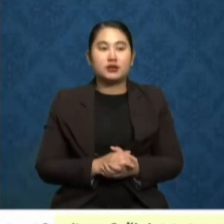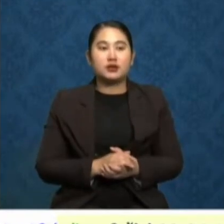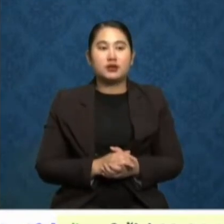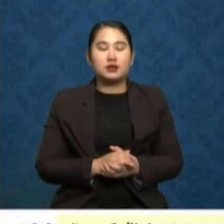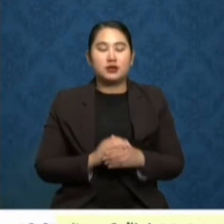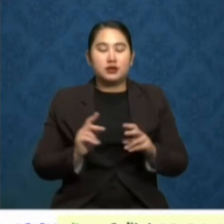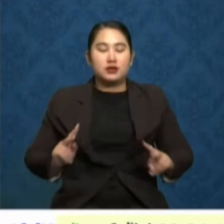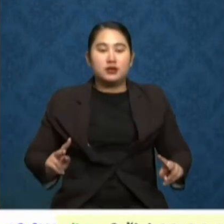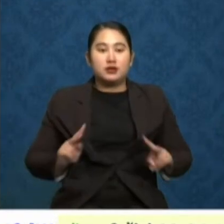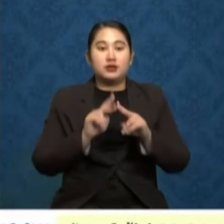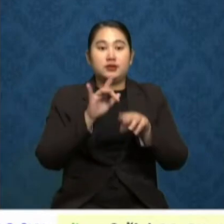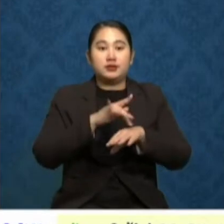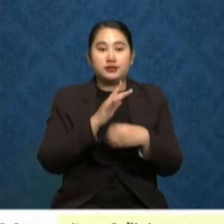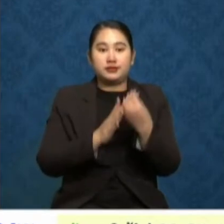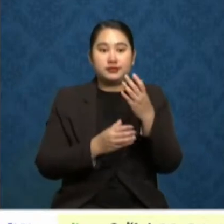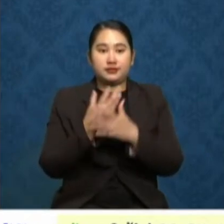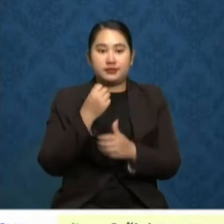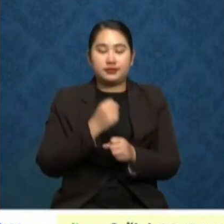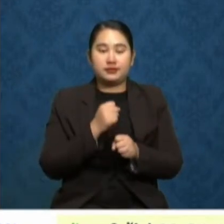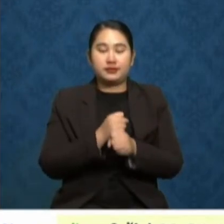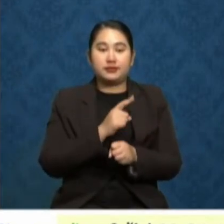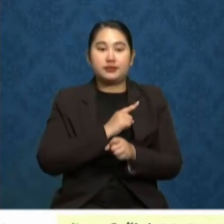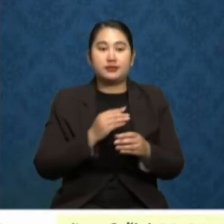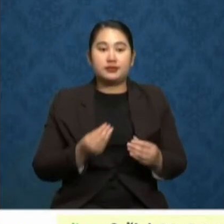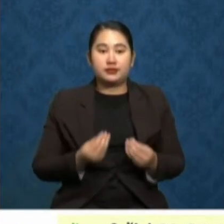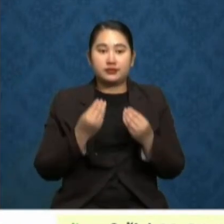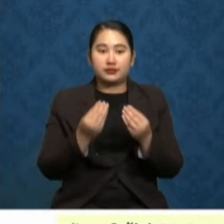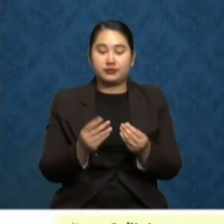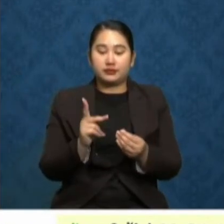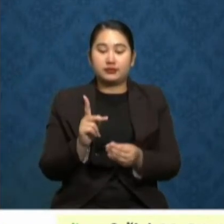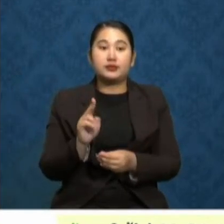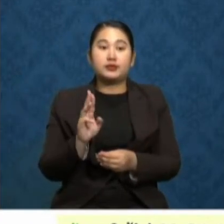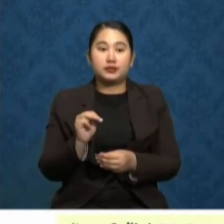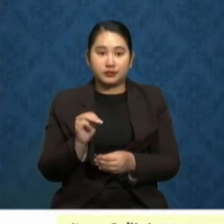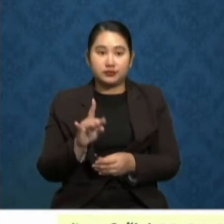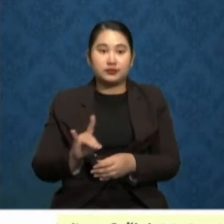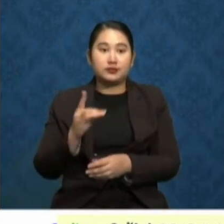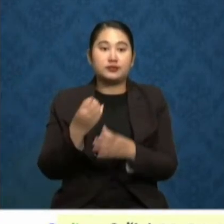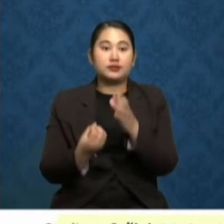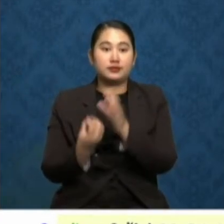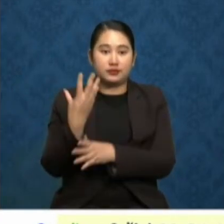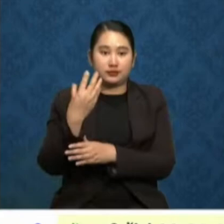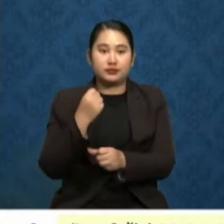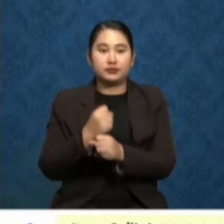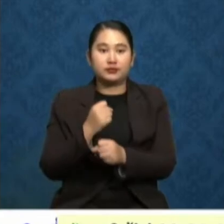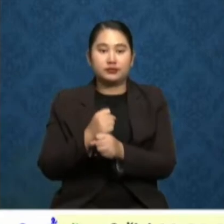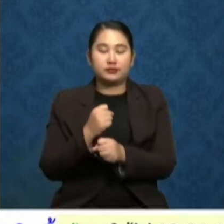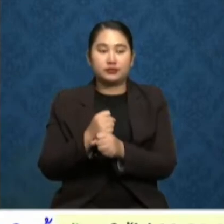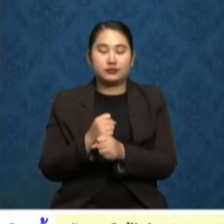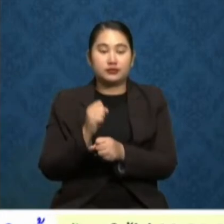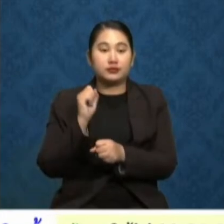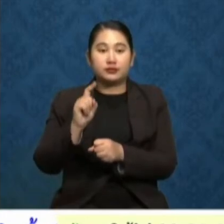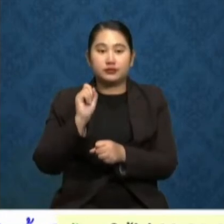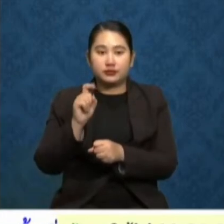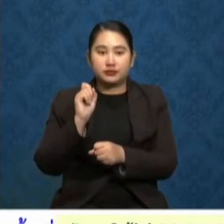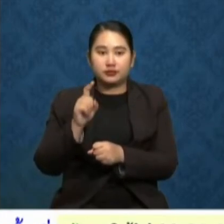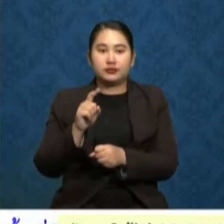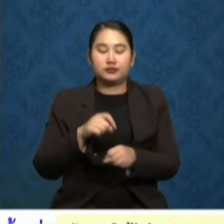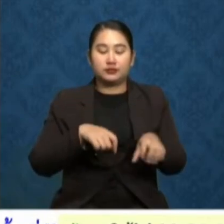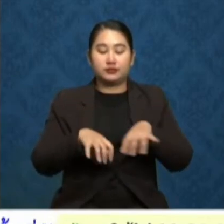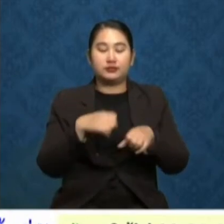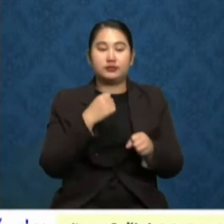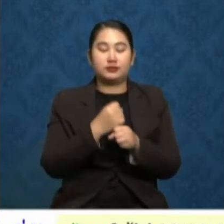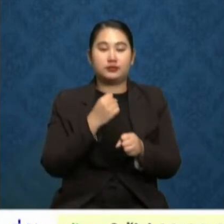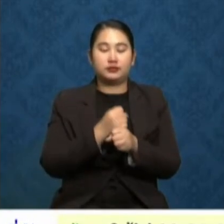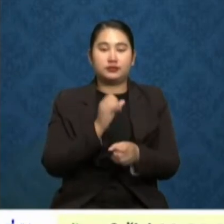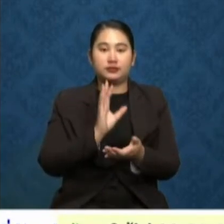ึกสวนทัพยกอนธรชาิแลส่งเว้ล้มได้มบหมายให้กรม อุธยา แงชาติ อ。พันพืชนะครับได้เล่งในการจ